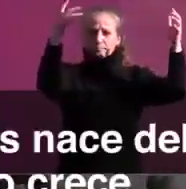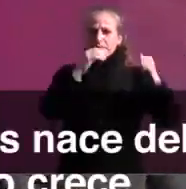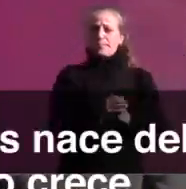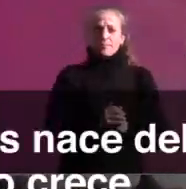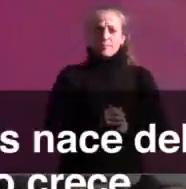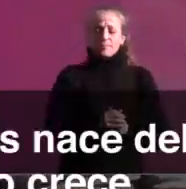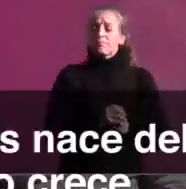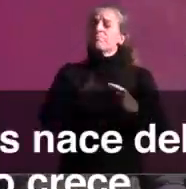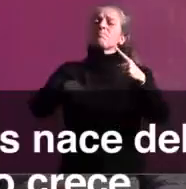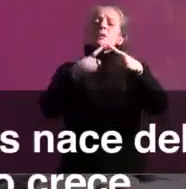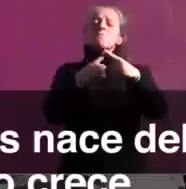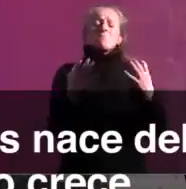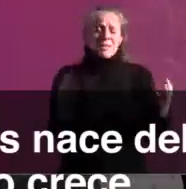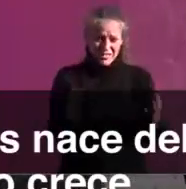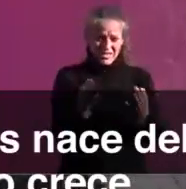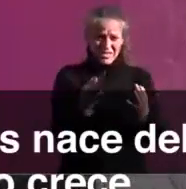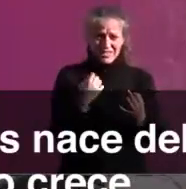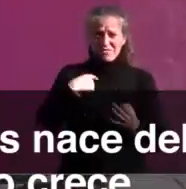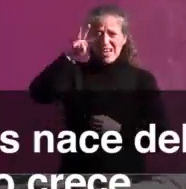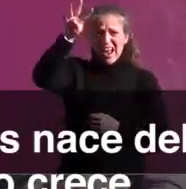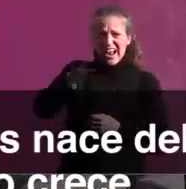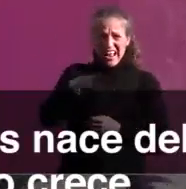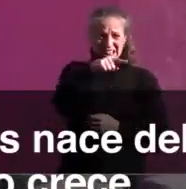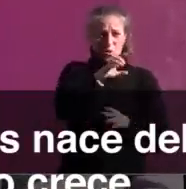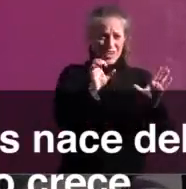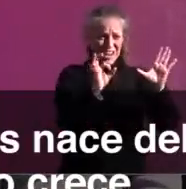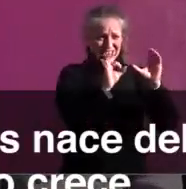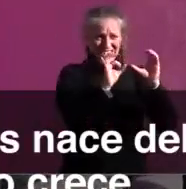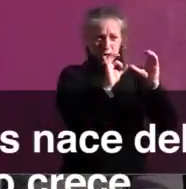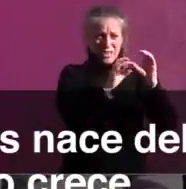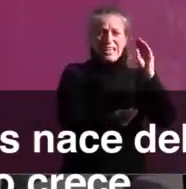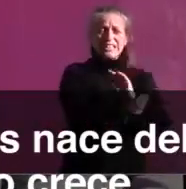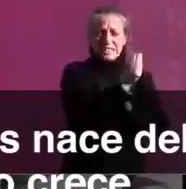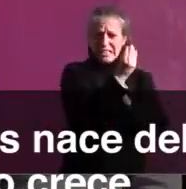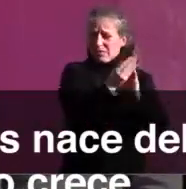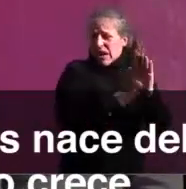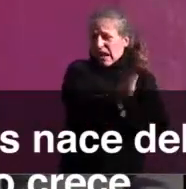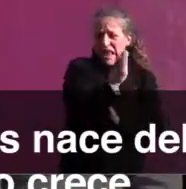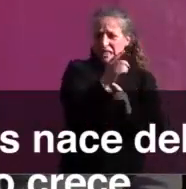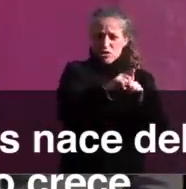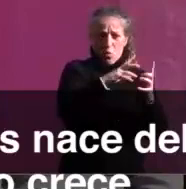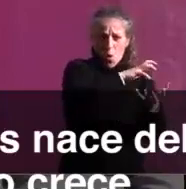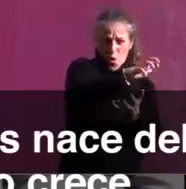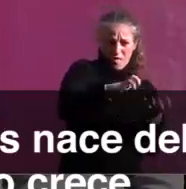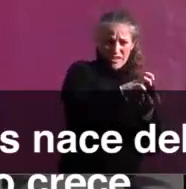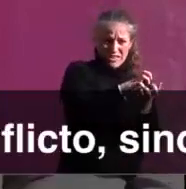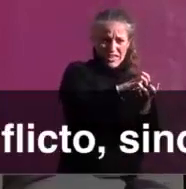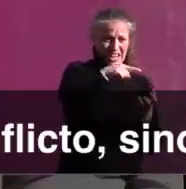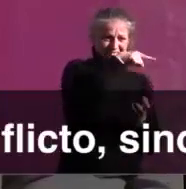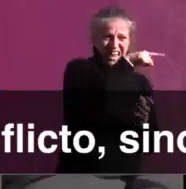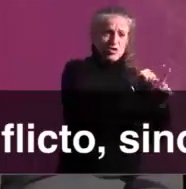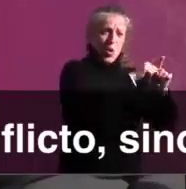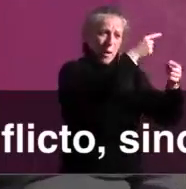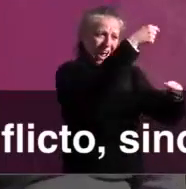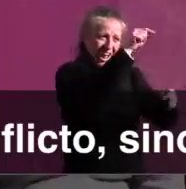I no només sabem que Catalunya, Ciutadans, neix del conflicte i per animar el conflicte i que només creix en les